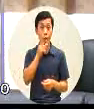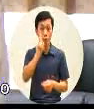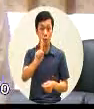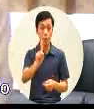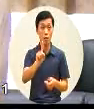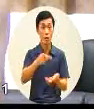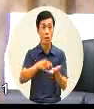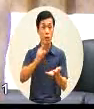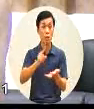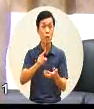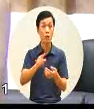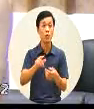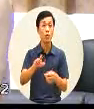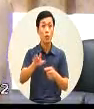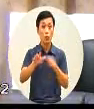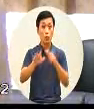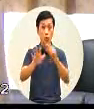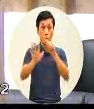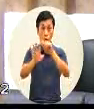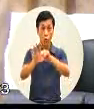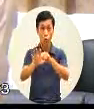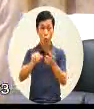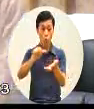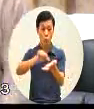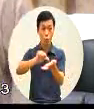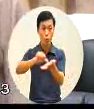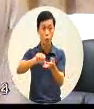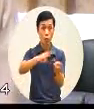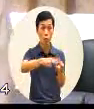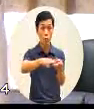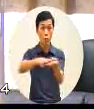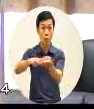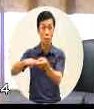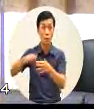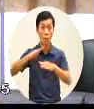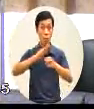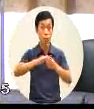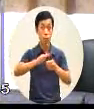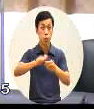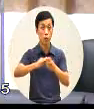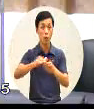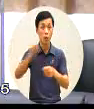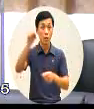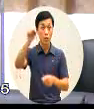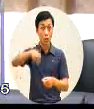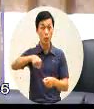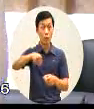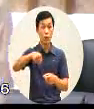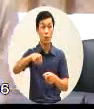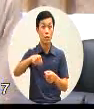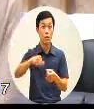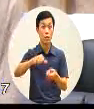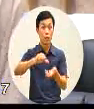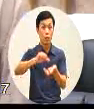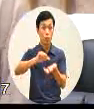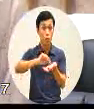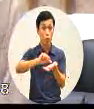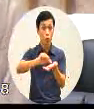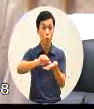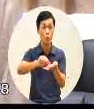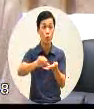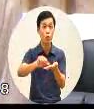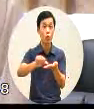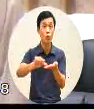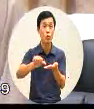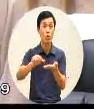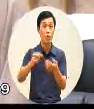手把青秧插满田，爱不音，低头便见水中天。哦，